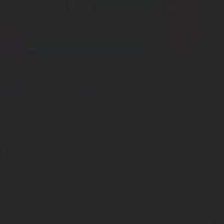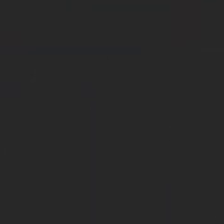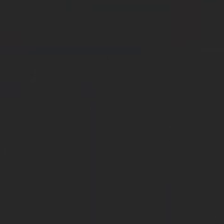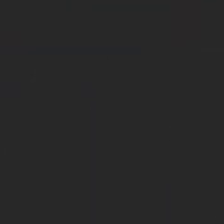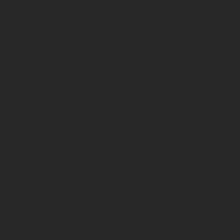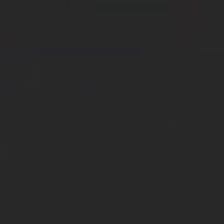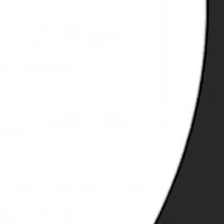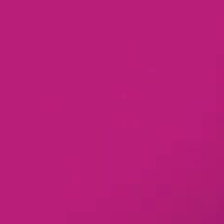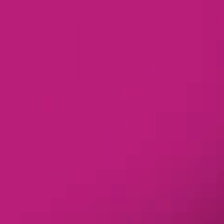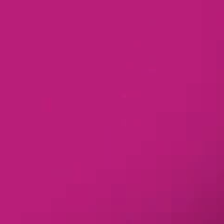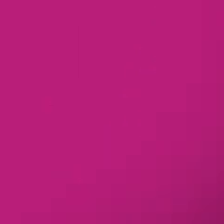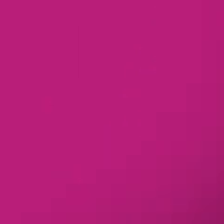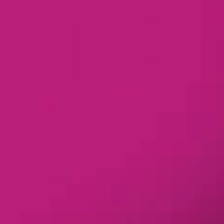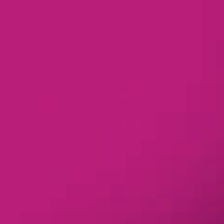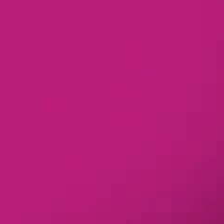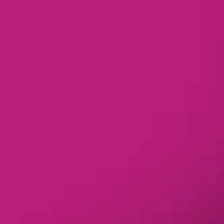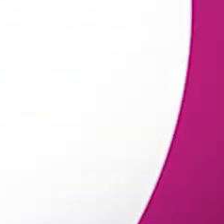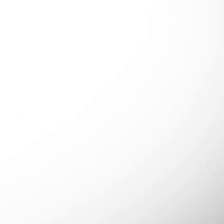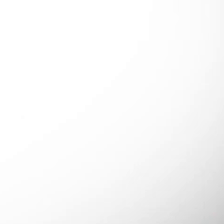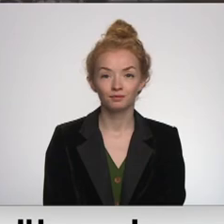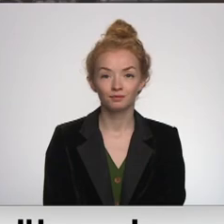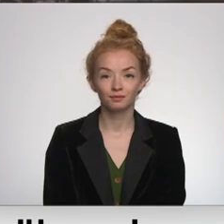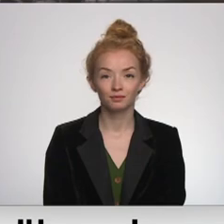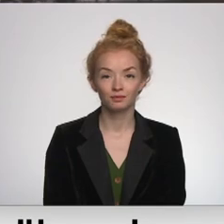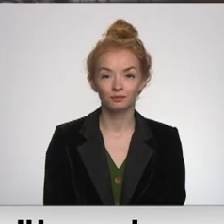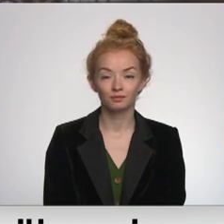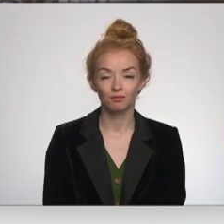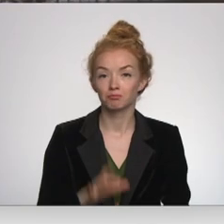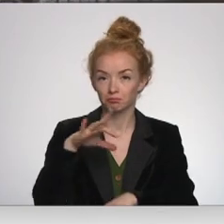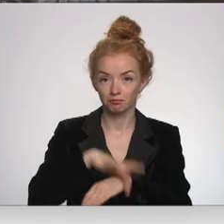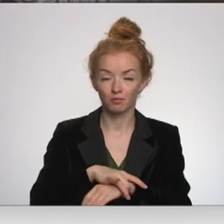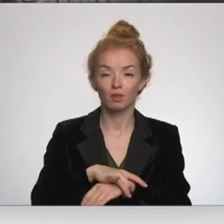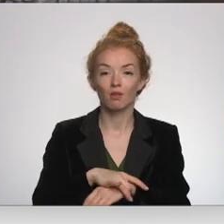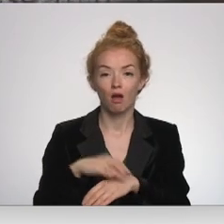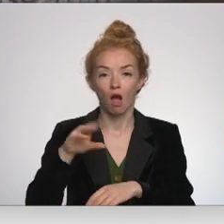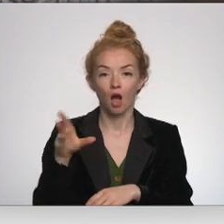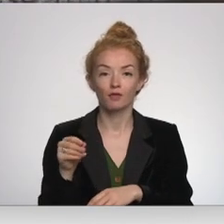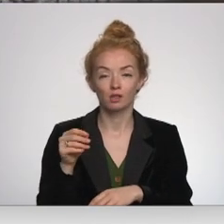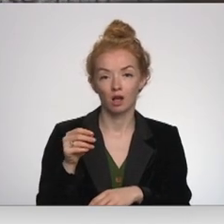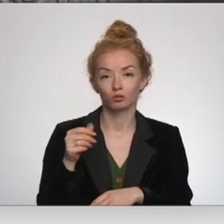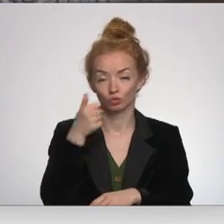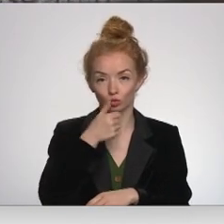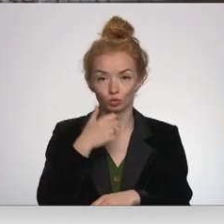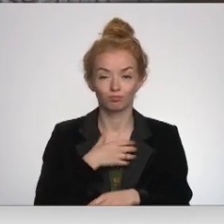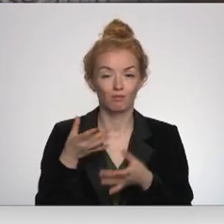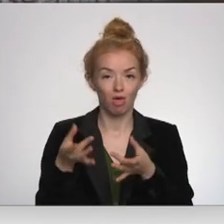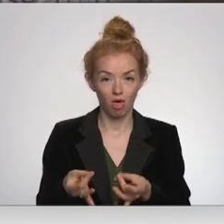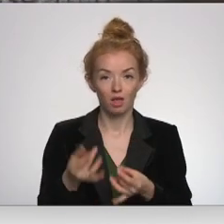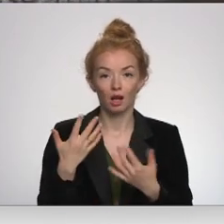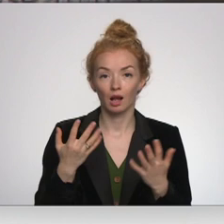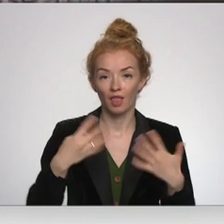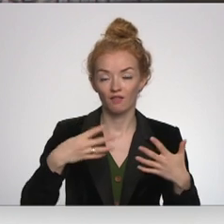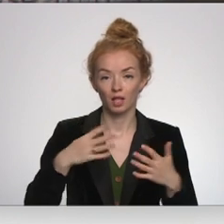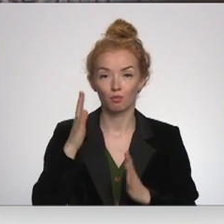Re, viss ēters ir te! Konstatējot Āfrikas cūku mēri gandrīz 90 mirušām